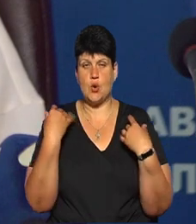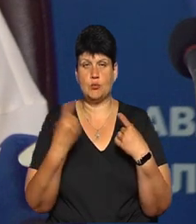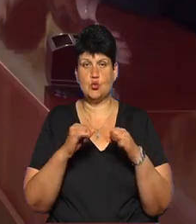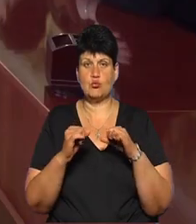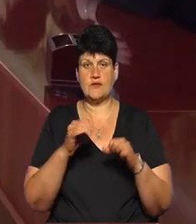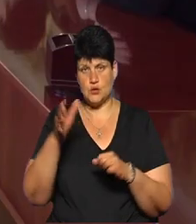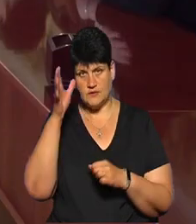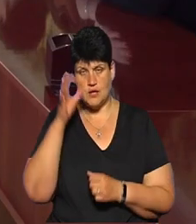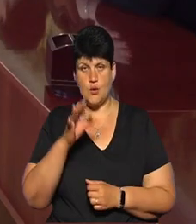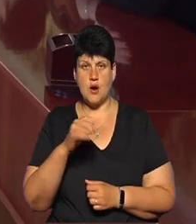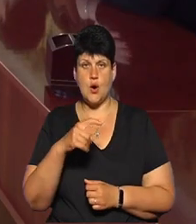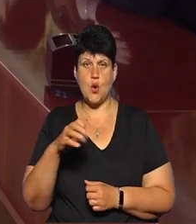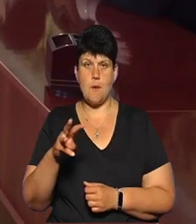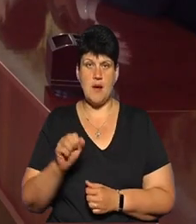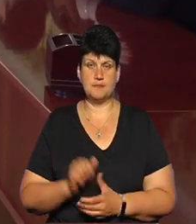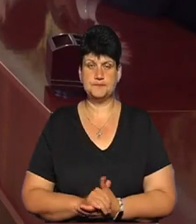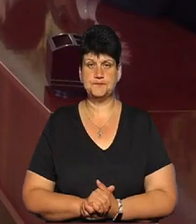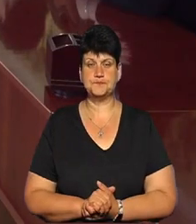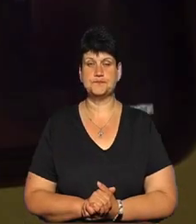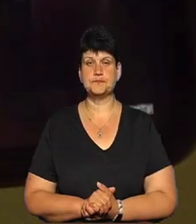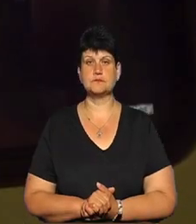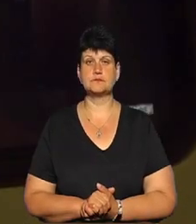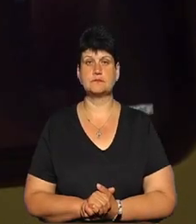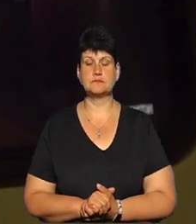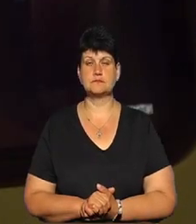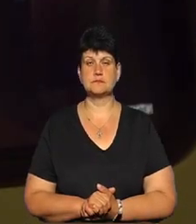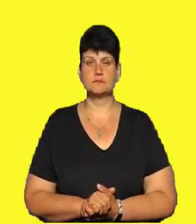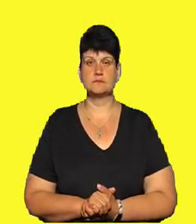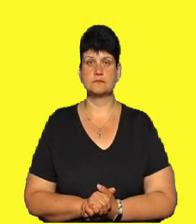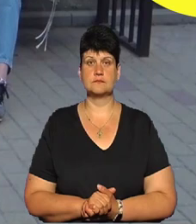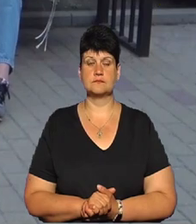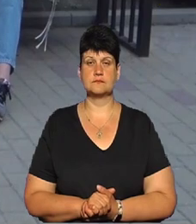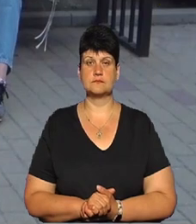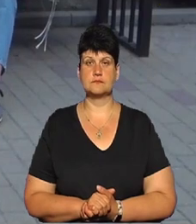Ольга Хома. Людмила Путькалець, Андрій Бодак. Новини на Суспільному. Тернопіль.